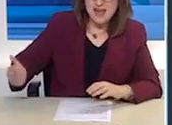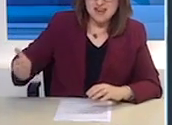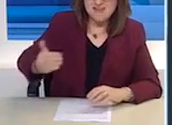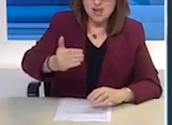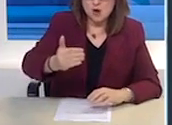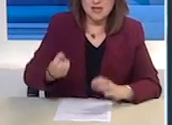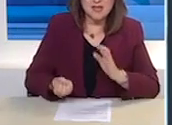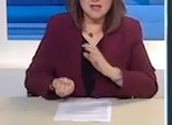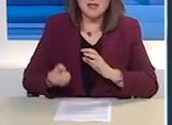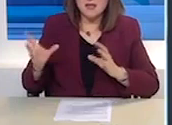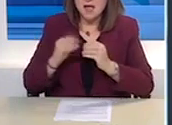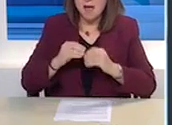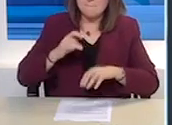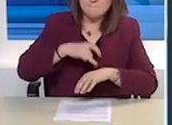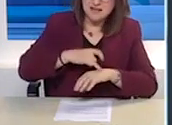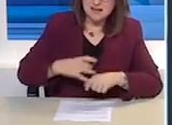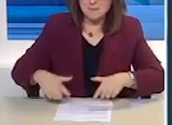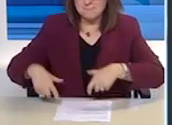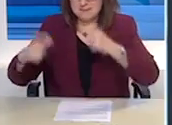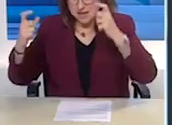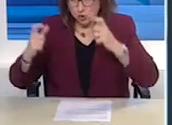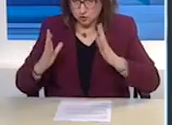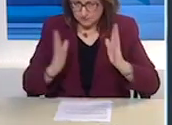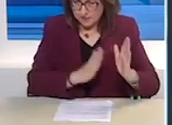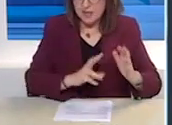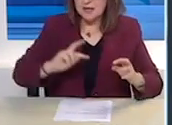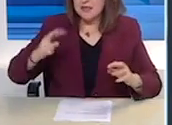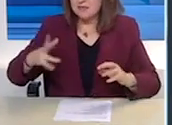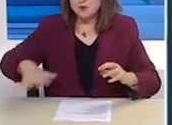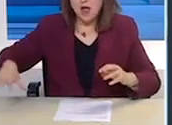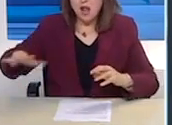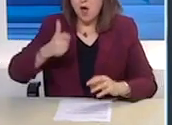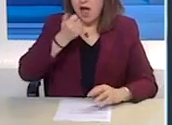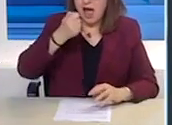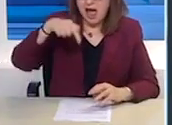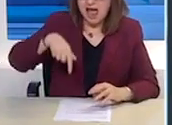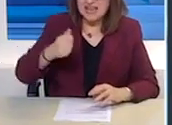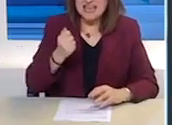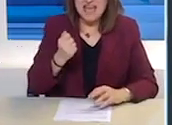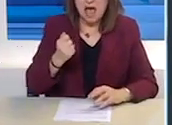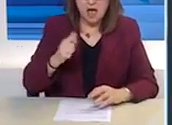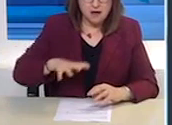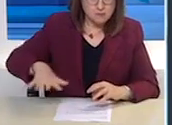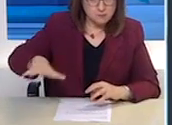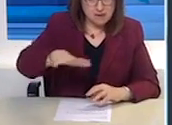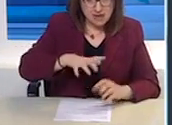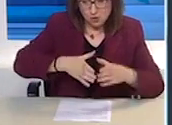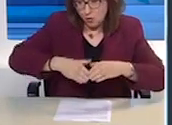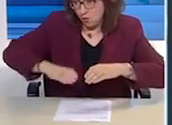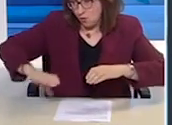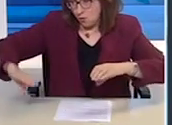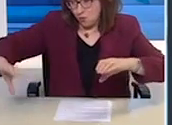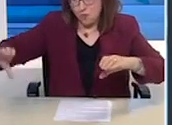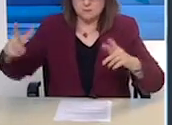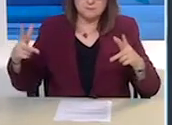Λιμένα. Και η δεύτερη περιοχή είναι η περιοχή Πλάζ Αγιάς από Κανιλοπούλου, περικλείοντας όλη την περιοχή παρά το έλος Αγιάς.